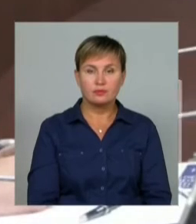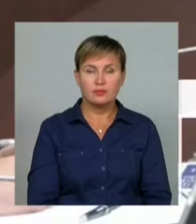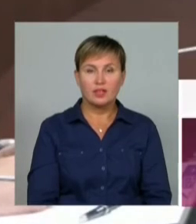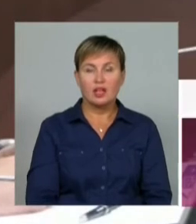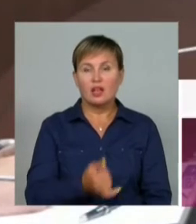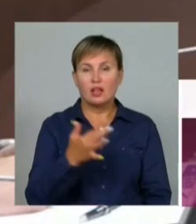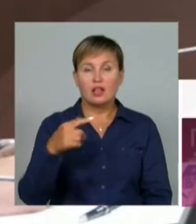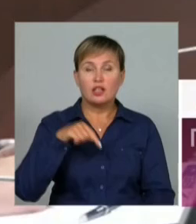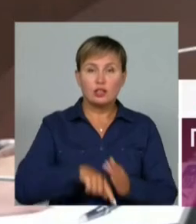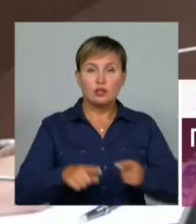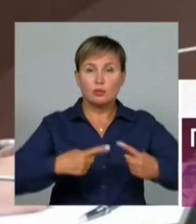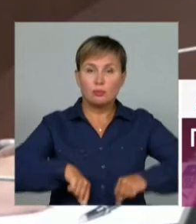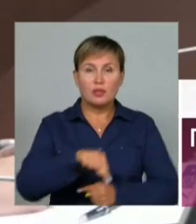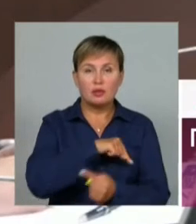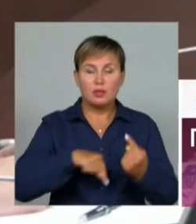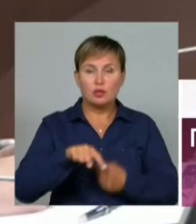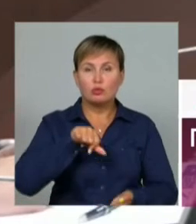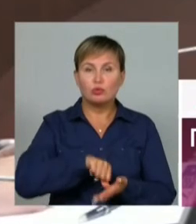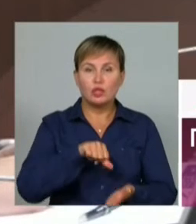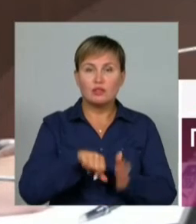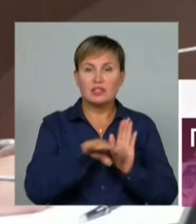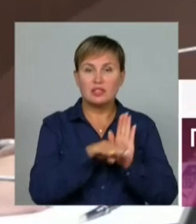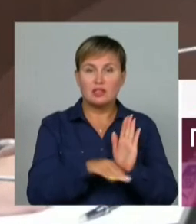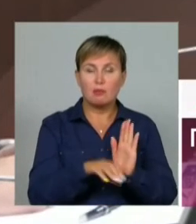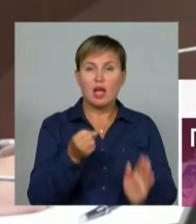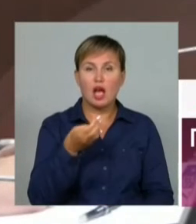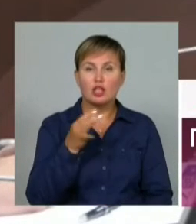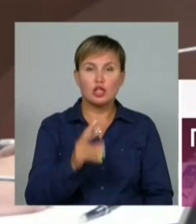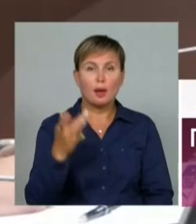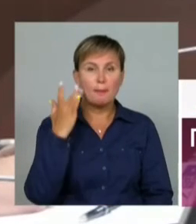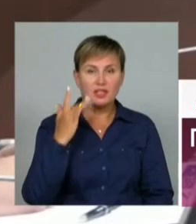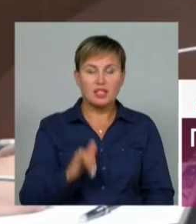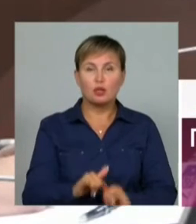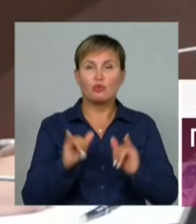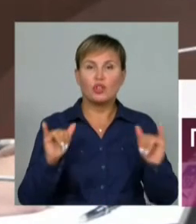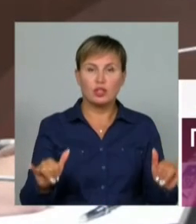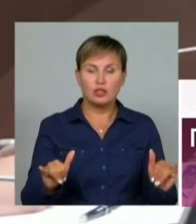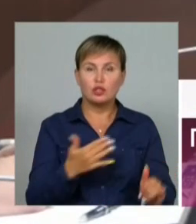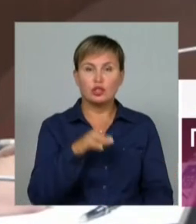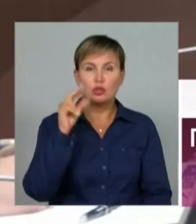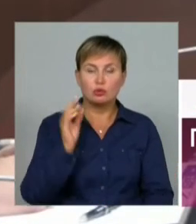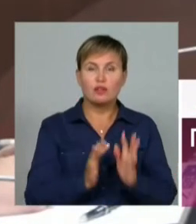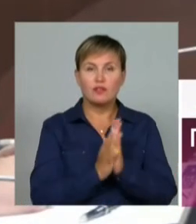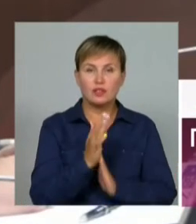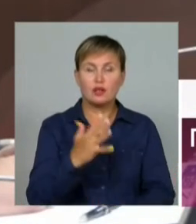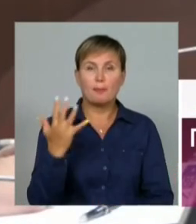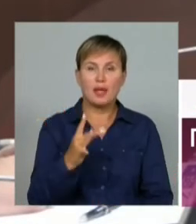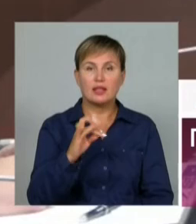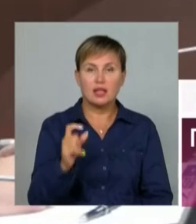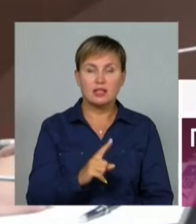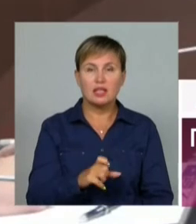Количество субъектов предпринимательства, участвующих в системе АШИК, постоянно увеличивается. Их число выросло в 5 раз,